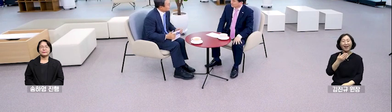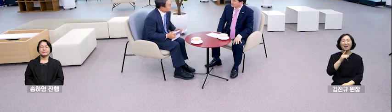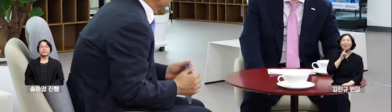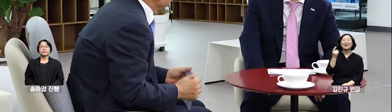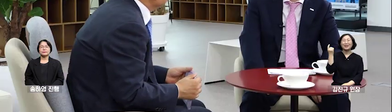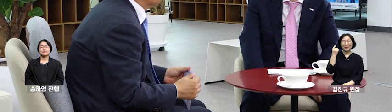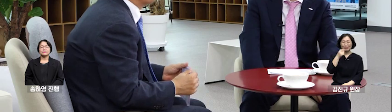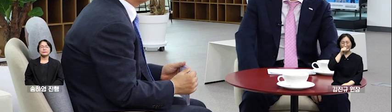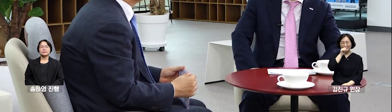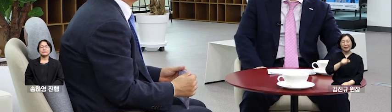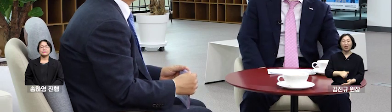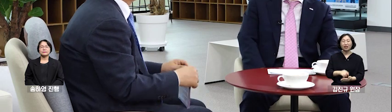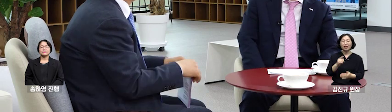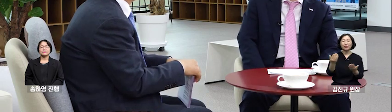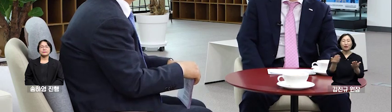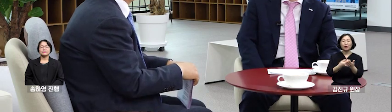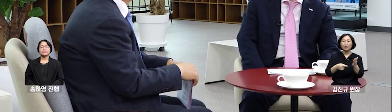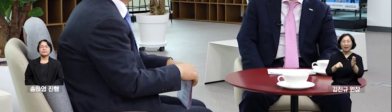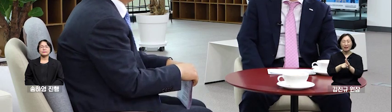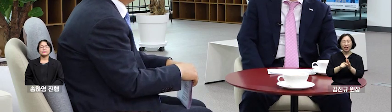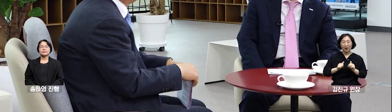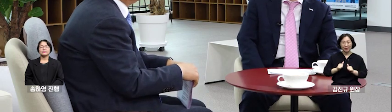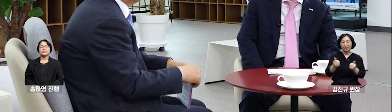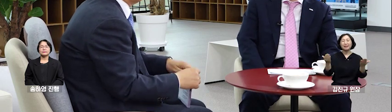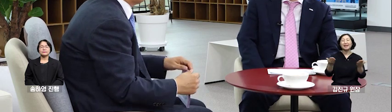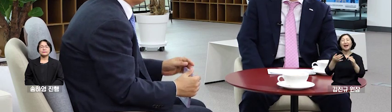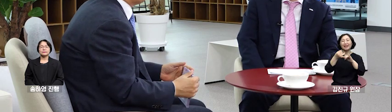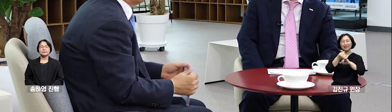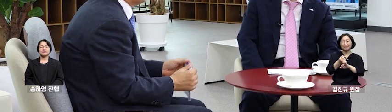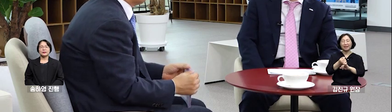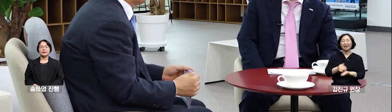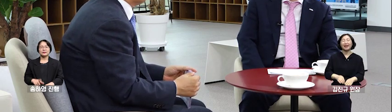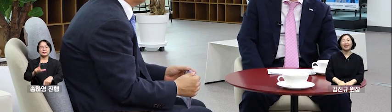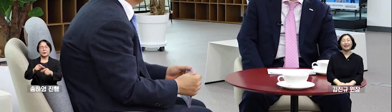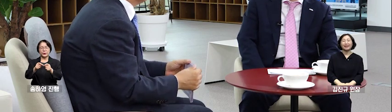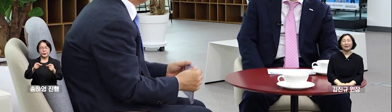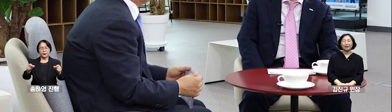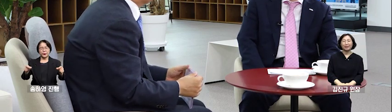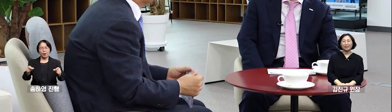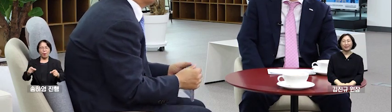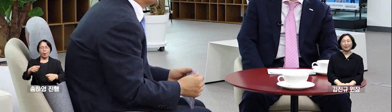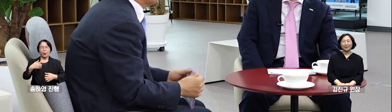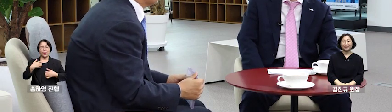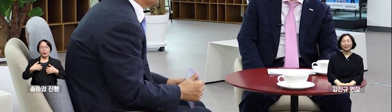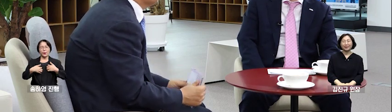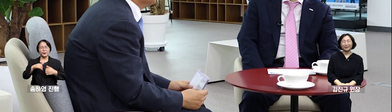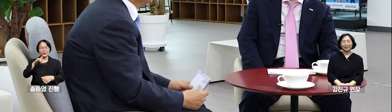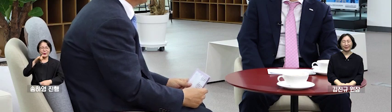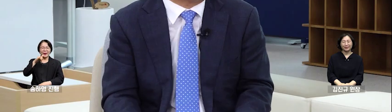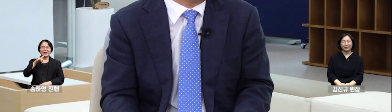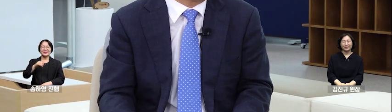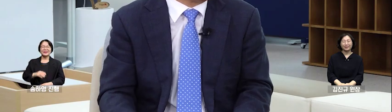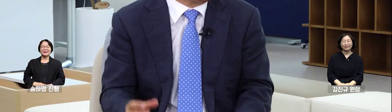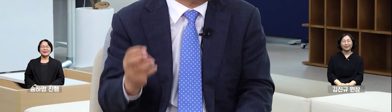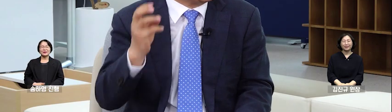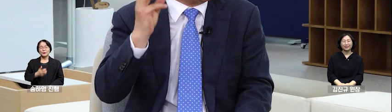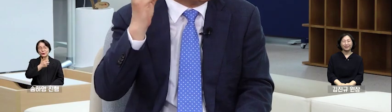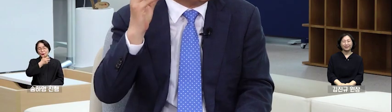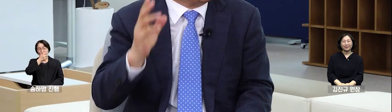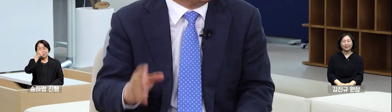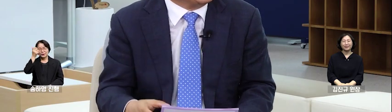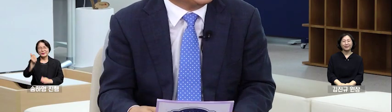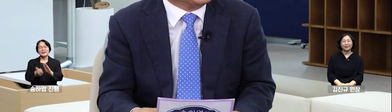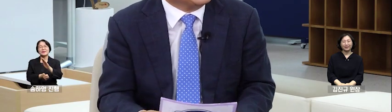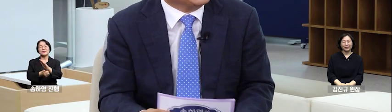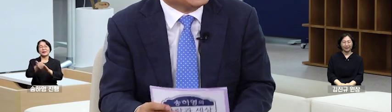뭐 그걸 위해서 저희도 하심 도록 하는 살았습니다 오랜 시간 정말 흥미로운 배식 아니었구요 꿈과 희 밖에